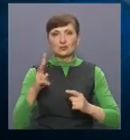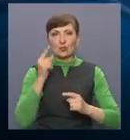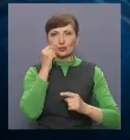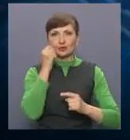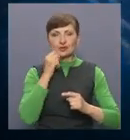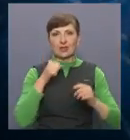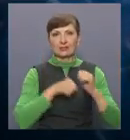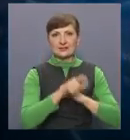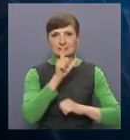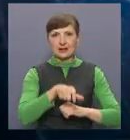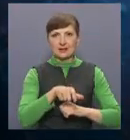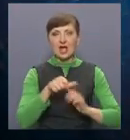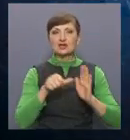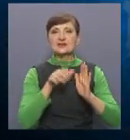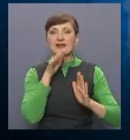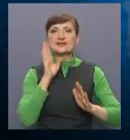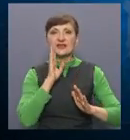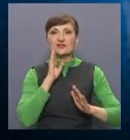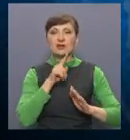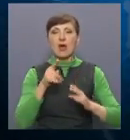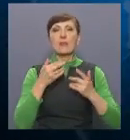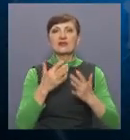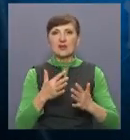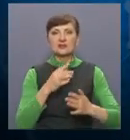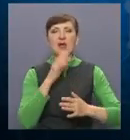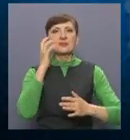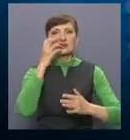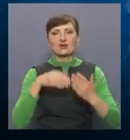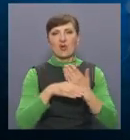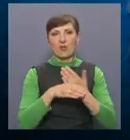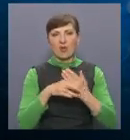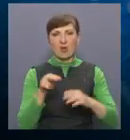предполагаемого насильника. 6-летней девочке, между тем, потребовалась психологическая помощь.